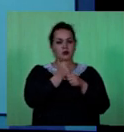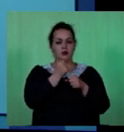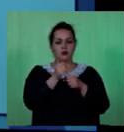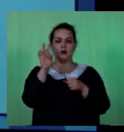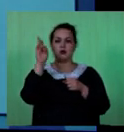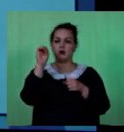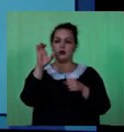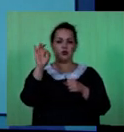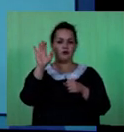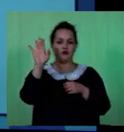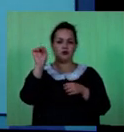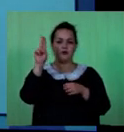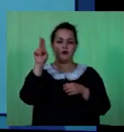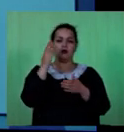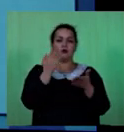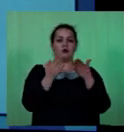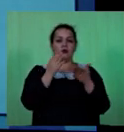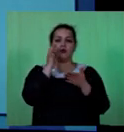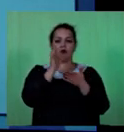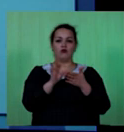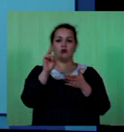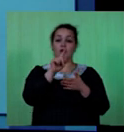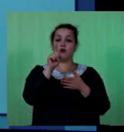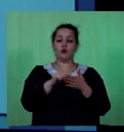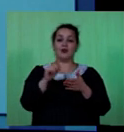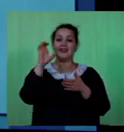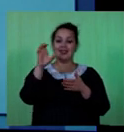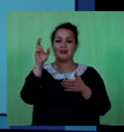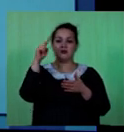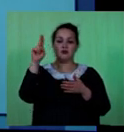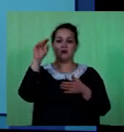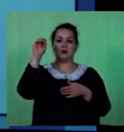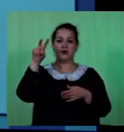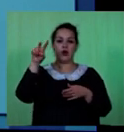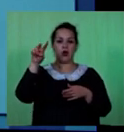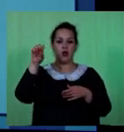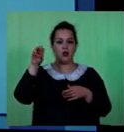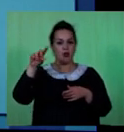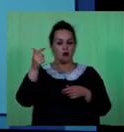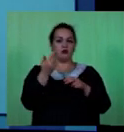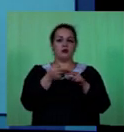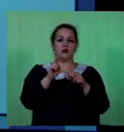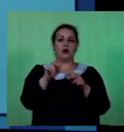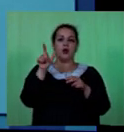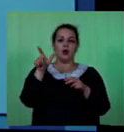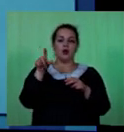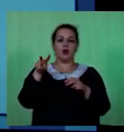вида. Если глагол отвечает на вопрос «что сделать», то этот глагол совершенного